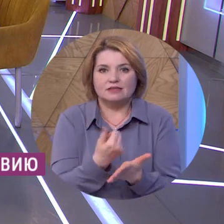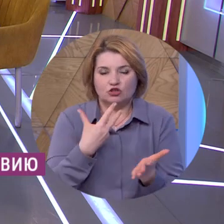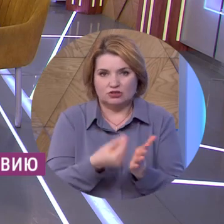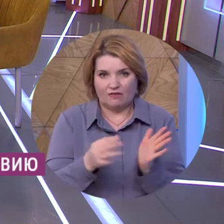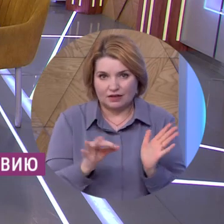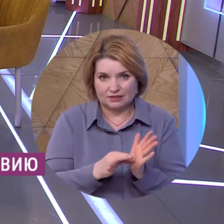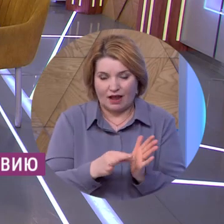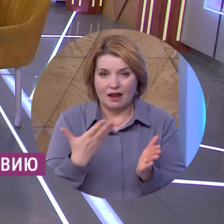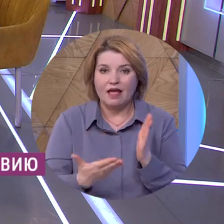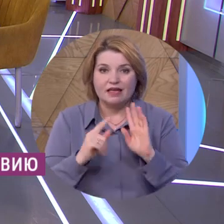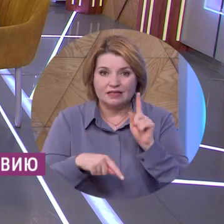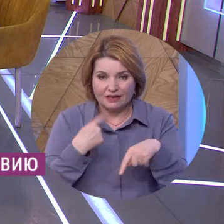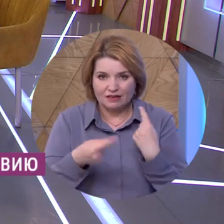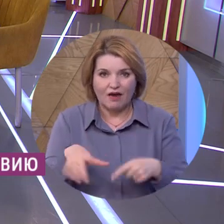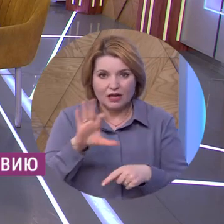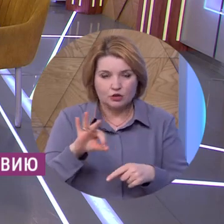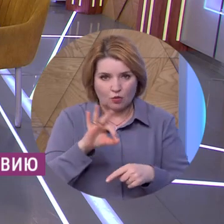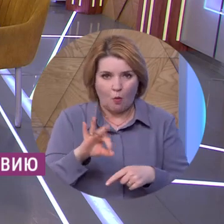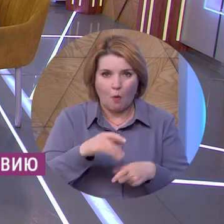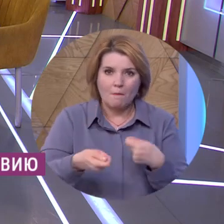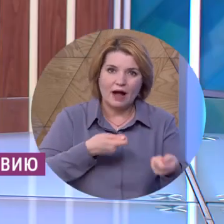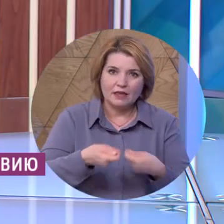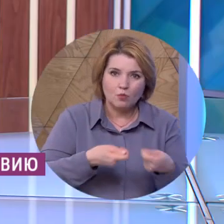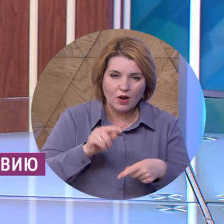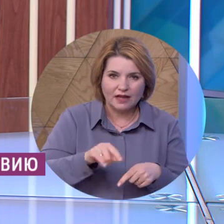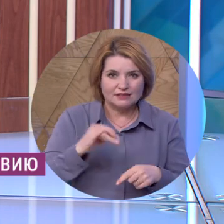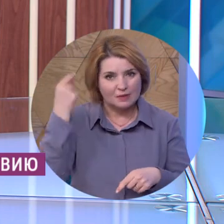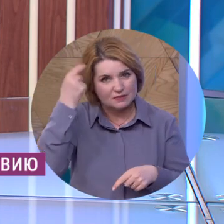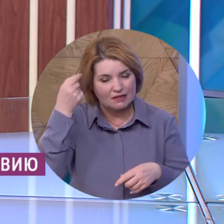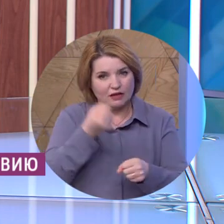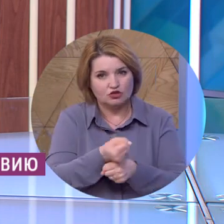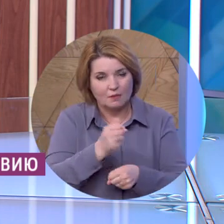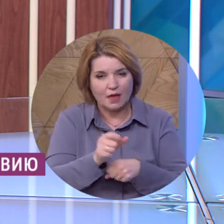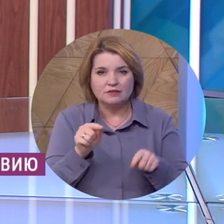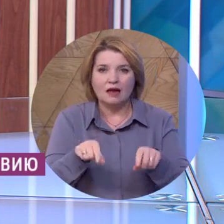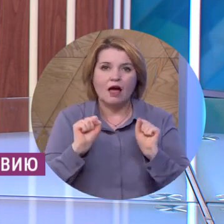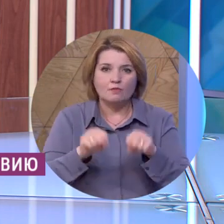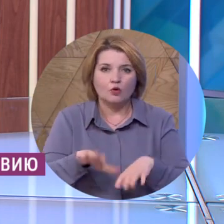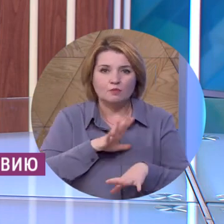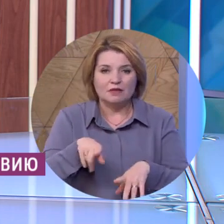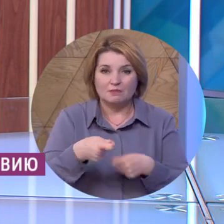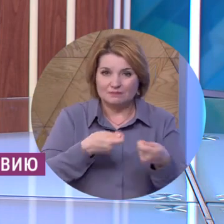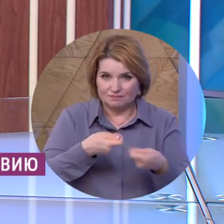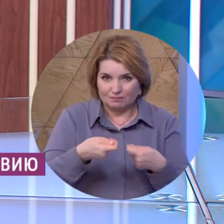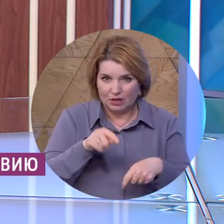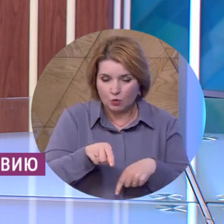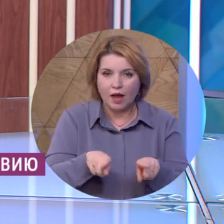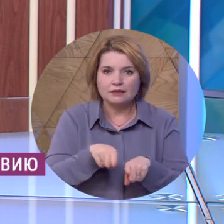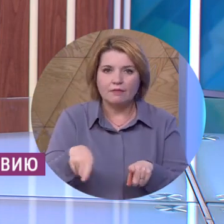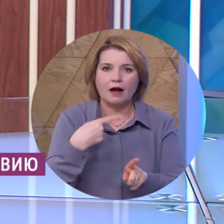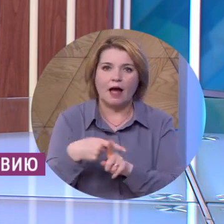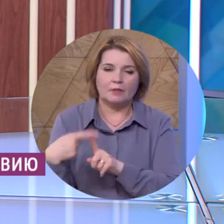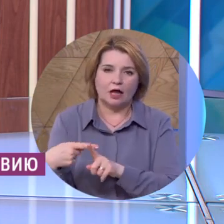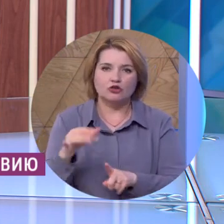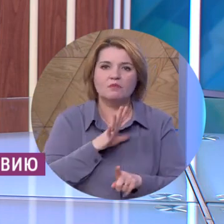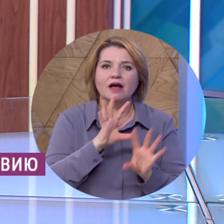если говорить, разделить манипуляцию и психологическое насилие, то манипуляция, зачастую мы говорили с вами об этом, она может быть скорее даже положительной и иметь действительно заботу о